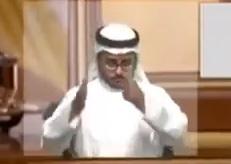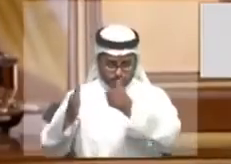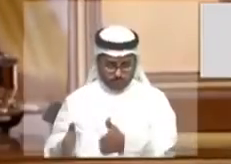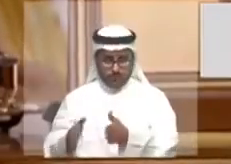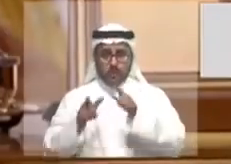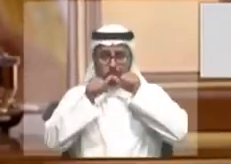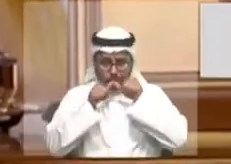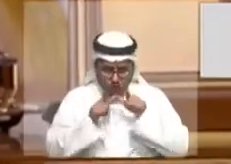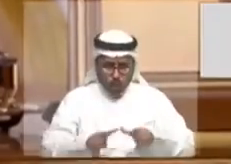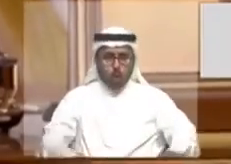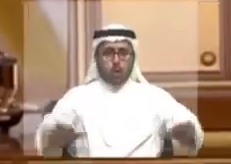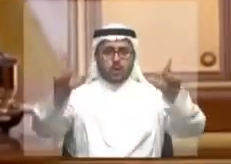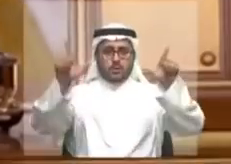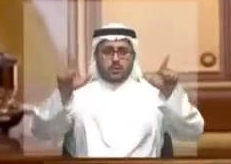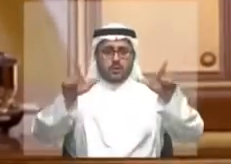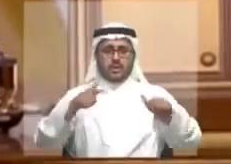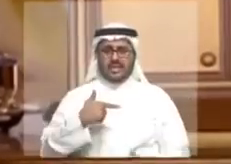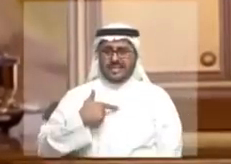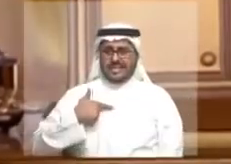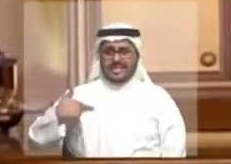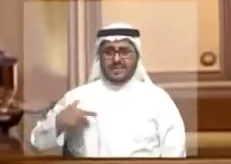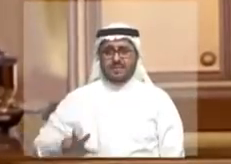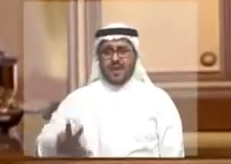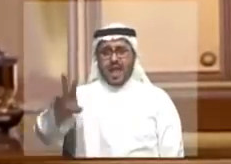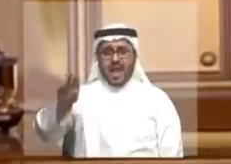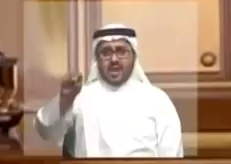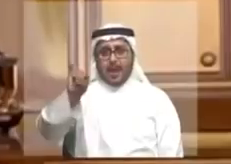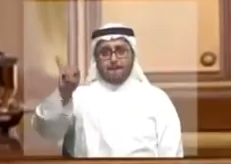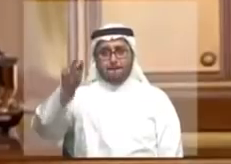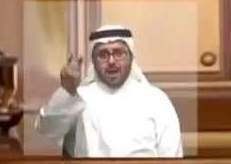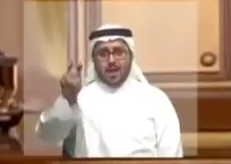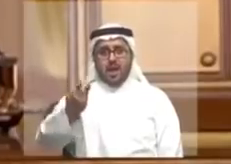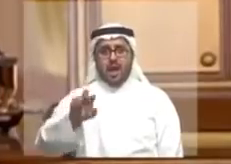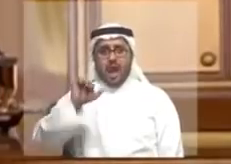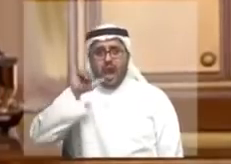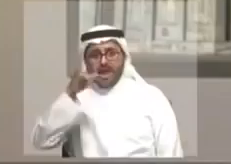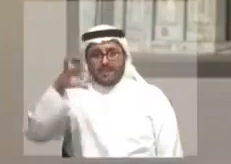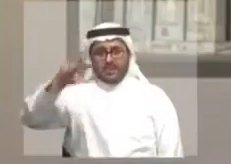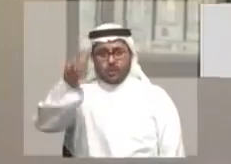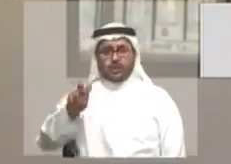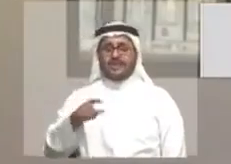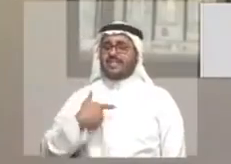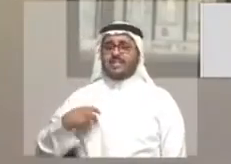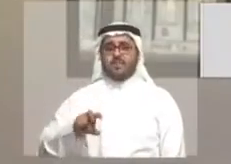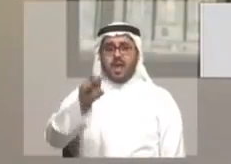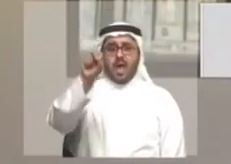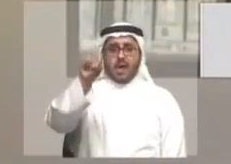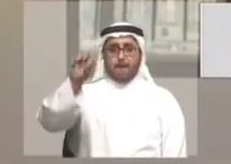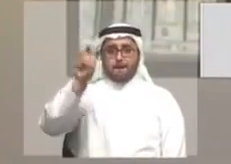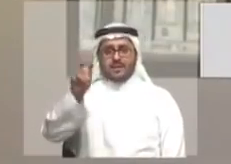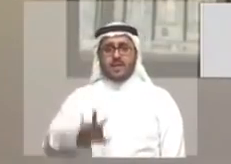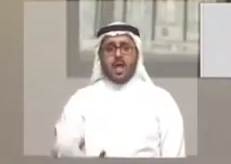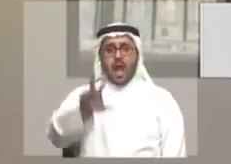أود أن أعلن عن تسمية القمة العربية 29 بقمة القدس.